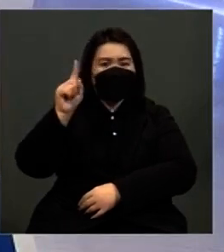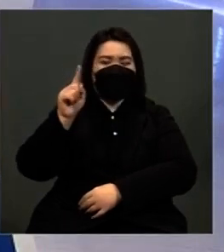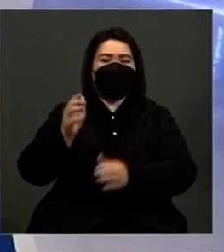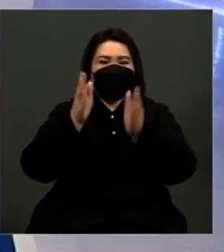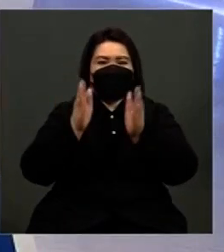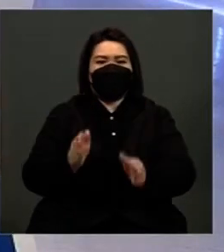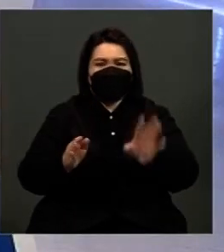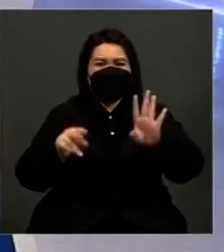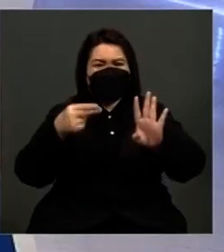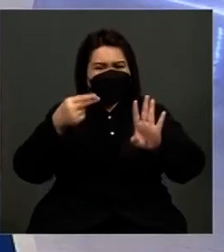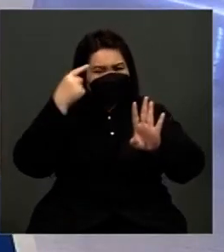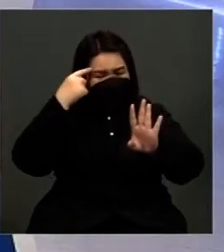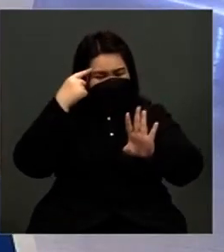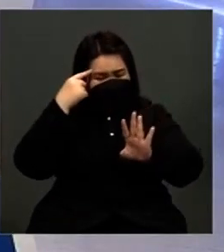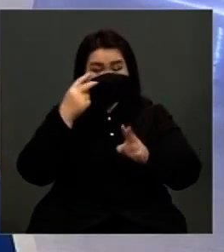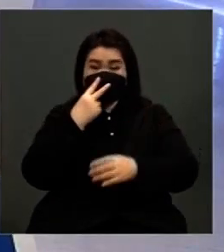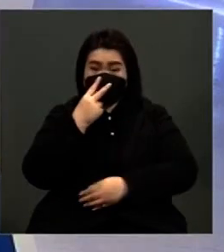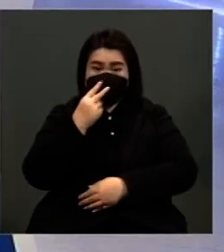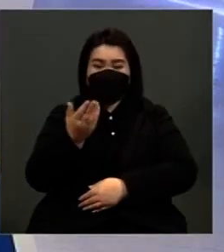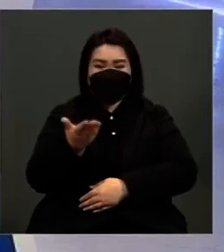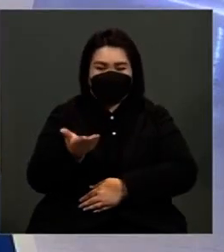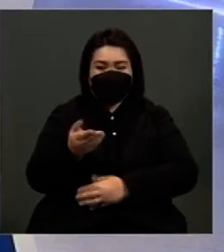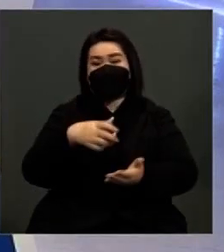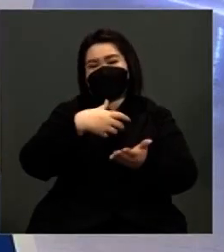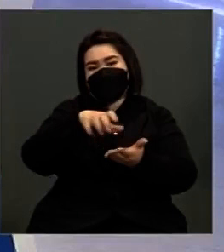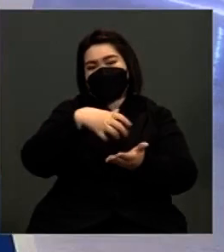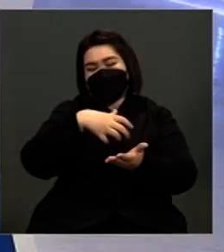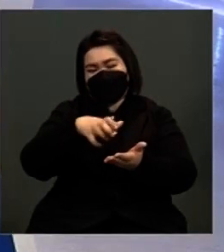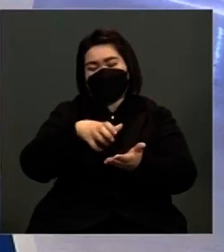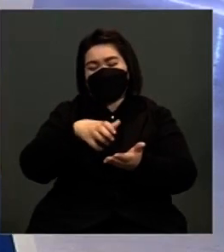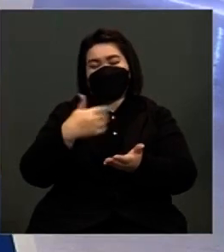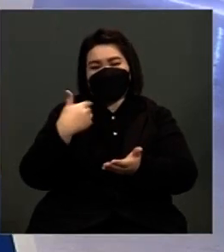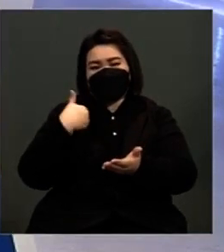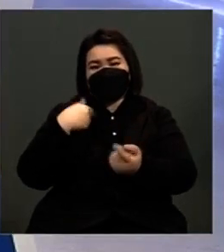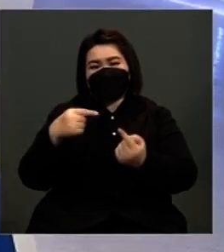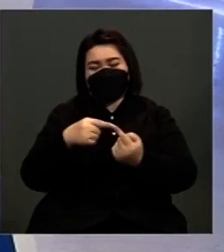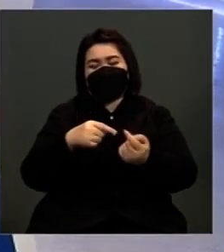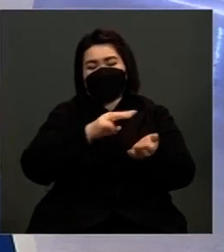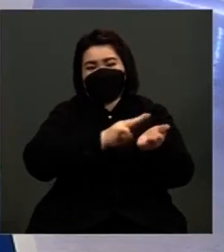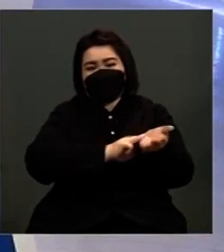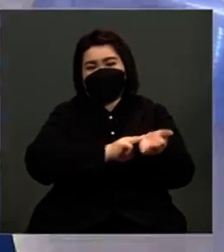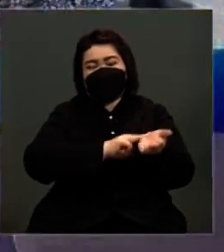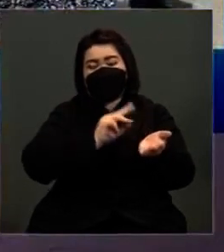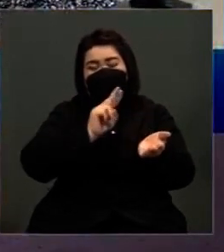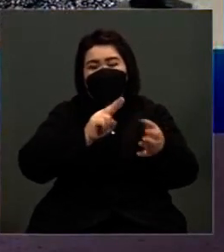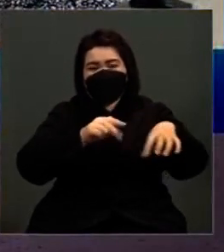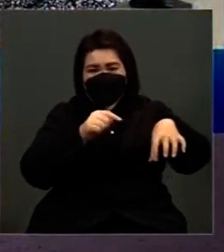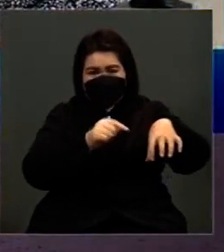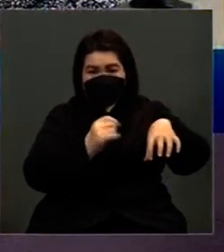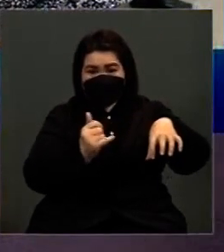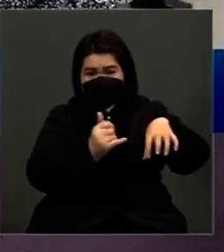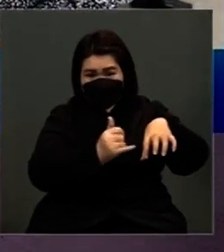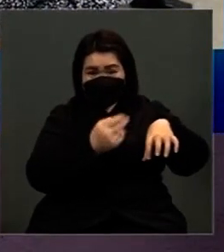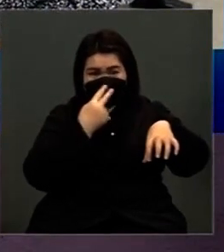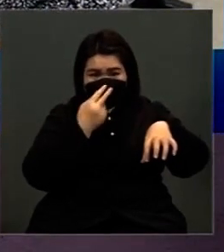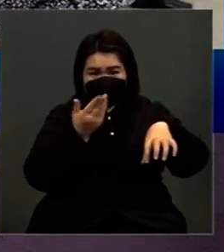นก็ค่อนข้างเยอะทีเดียวนะคะไปติดตามบรรยากาศได้จากคุณณัฐดนัยอัสดาเดชค่ะรายงานมาจากสถานีขนส่งผู้โดยสารหมอชิดค่ะคุณณัฐดนัย